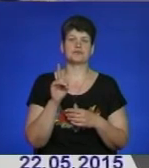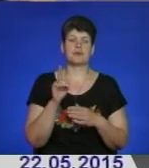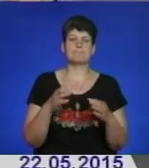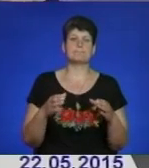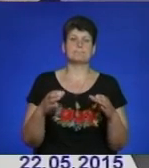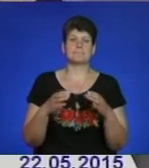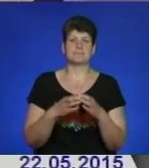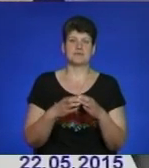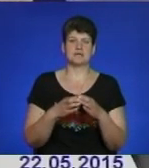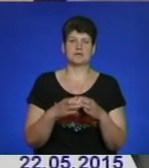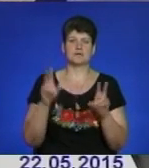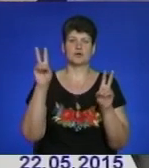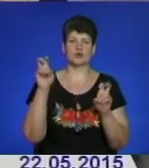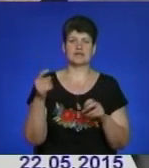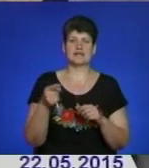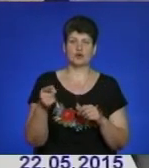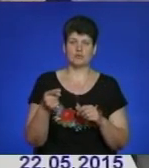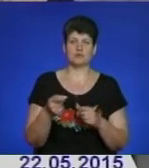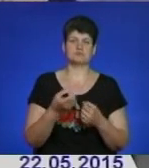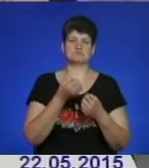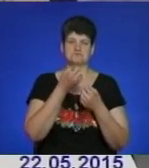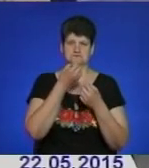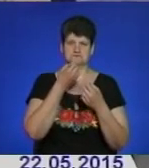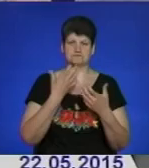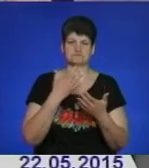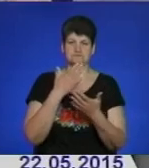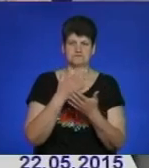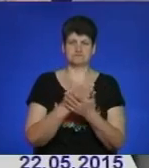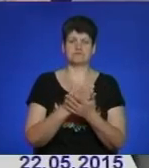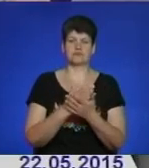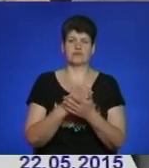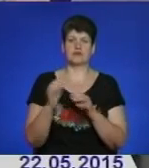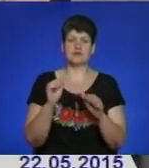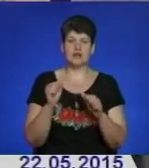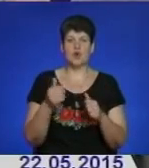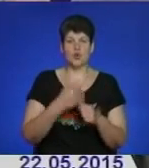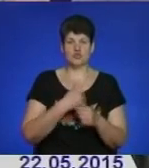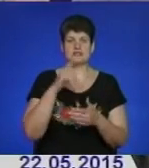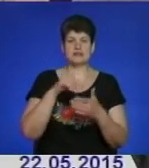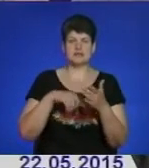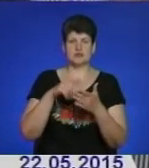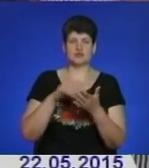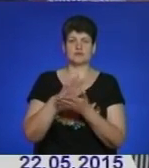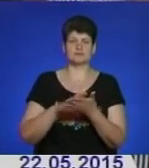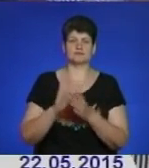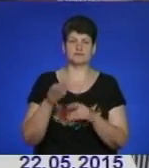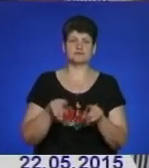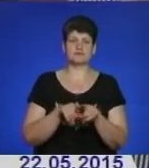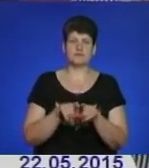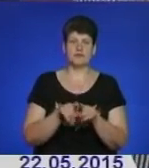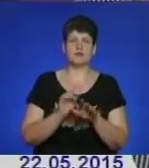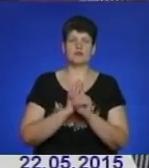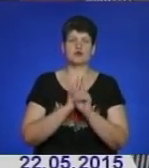батальйон «Тернопіль» на хорошому рахунку в керівництва. Хочеться надіятися, що так буде і далі. Провести татка в